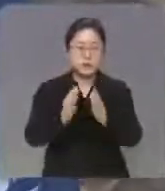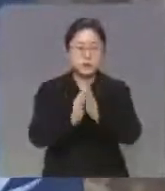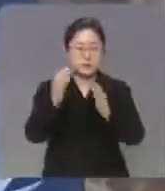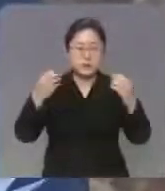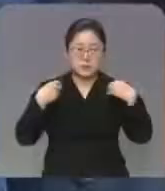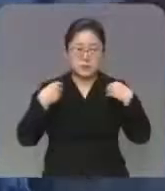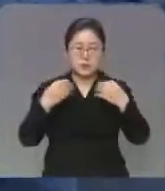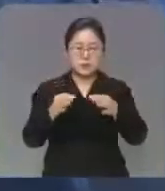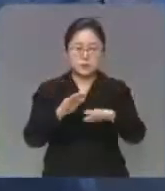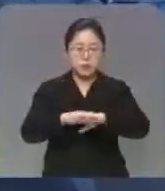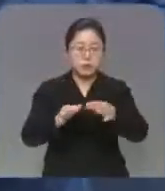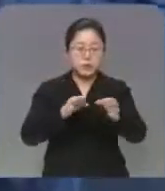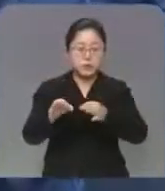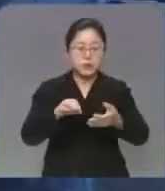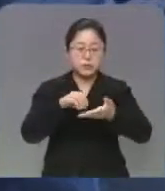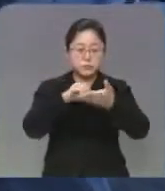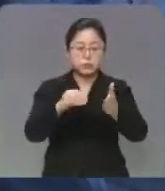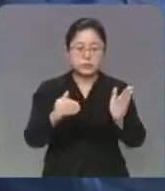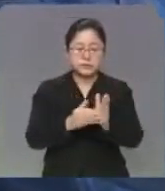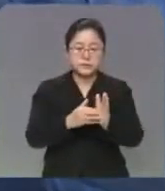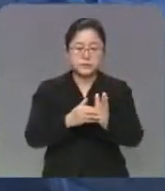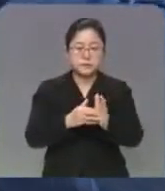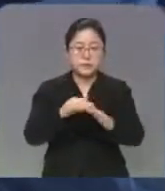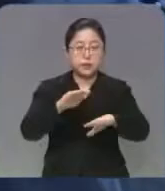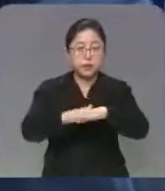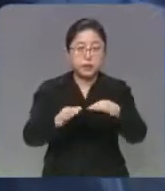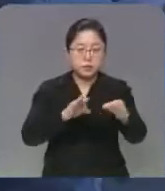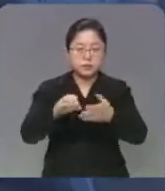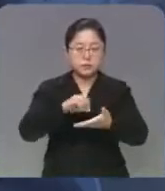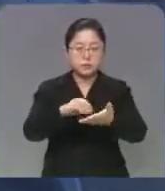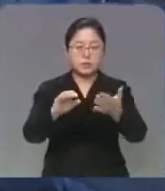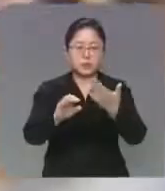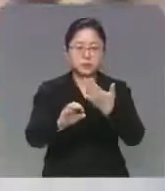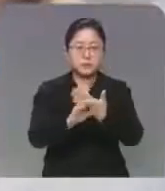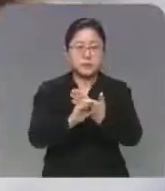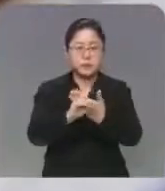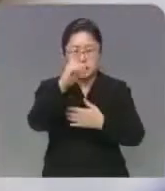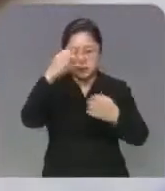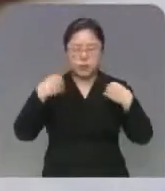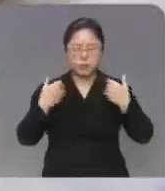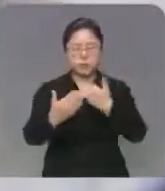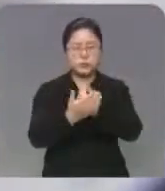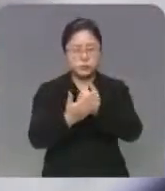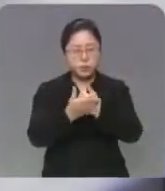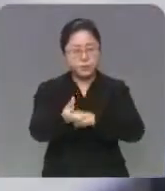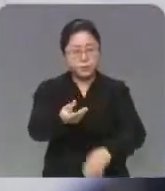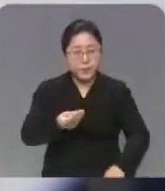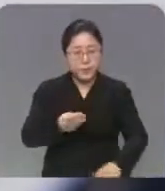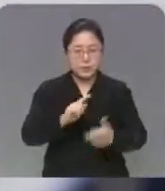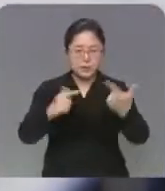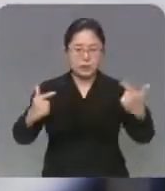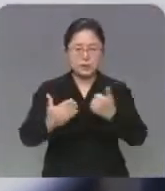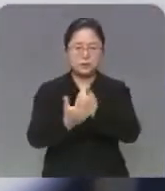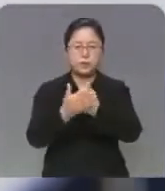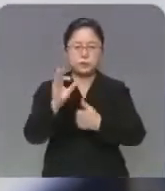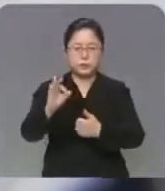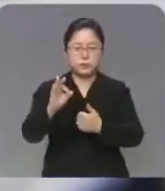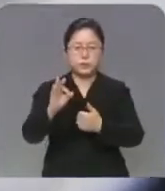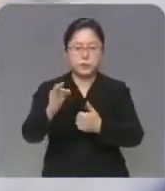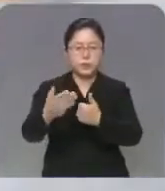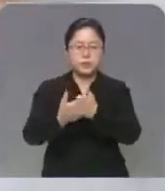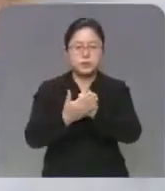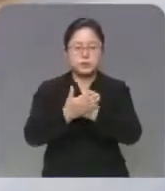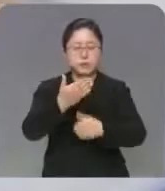농업 경영체 등록을 신청했습니다. 농업 경영체로 등록하면 정부 지원 융자나 각종 보조금을 지원받을 수